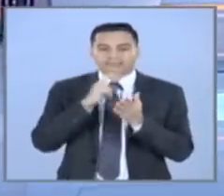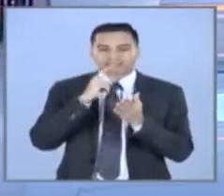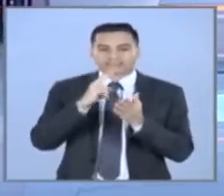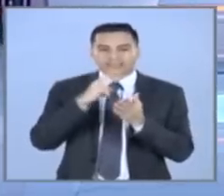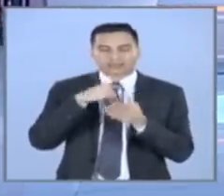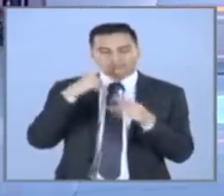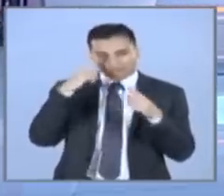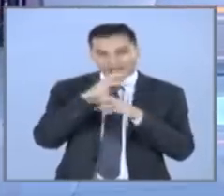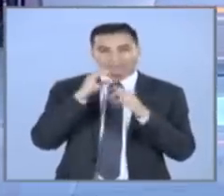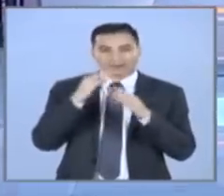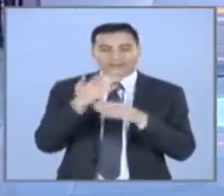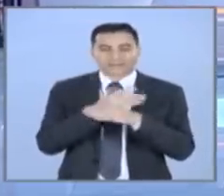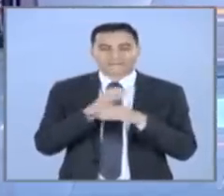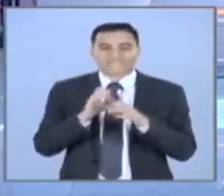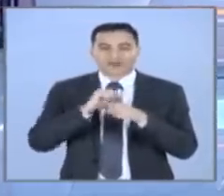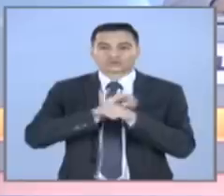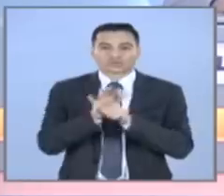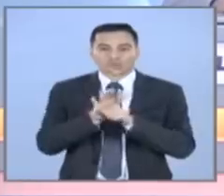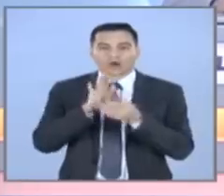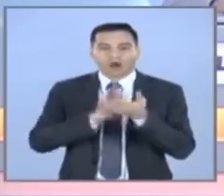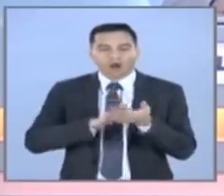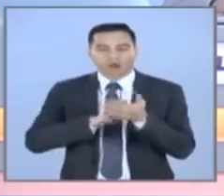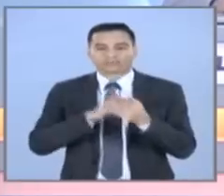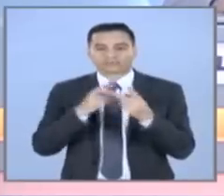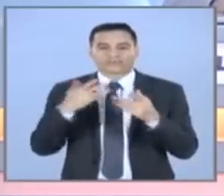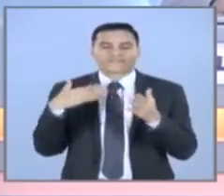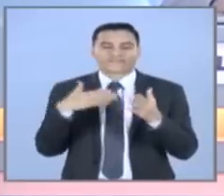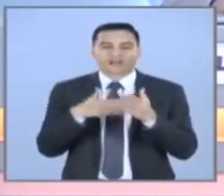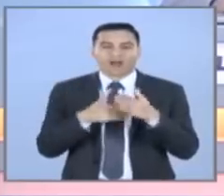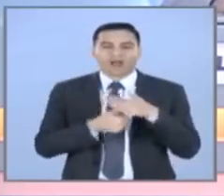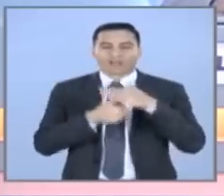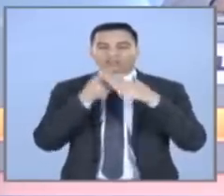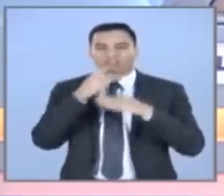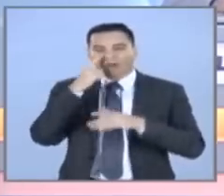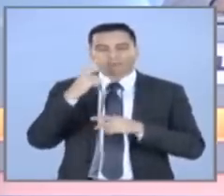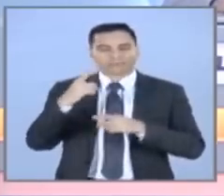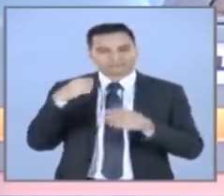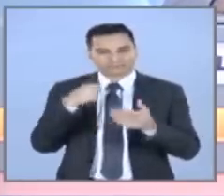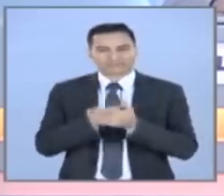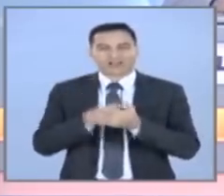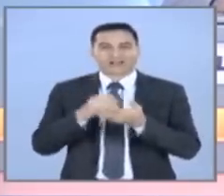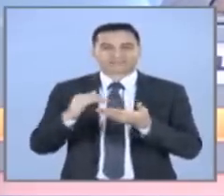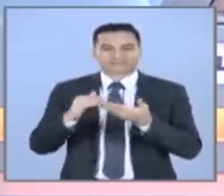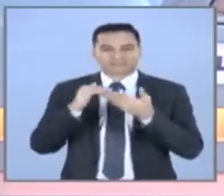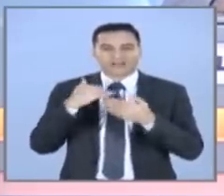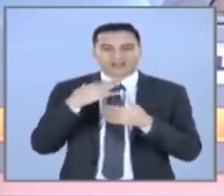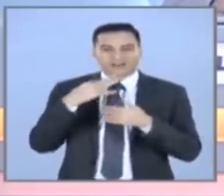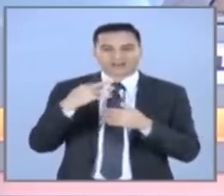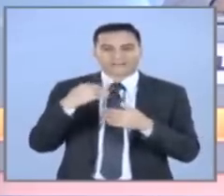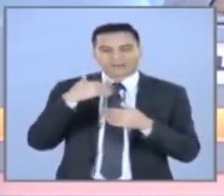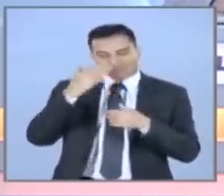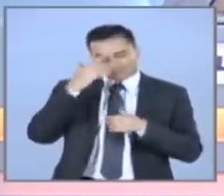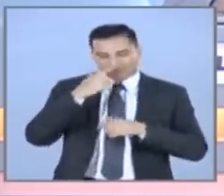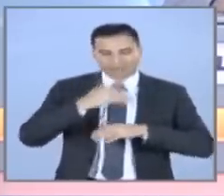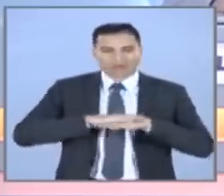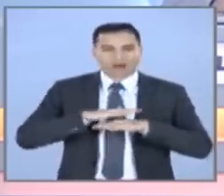جدا فكان من نتاج ذلك تقدير بصراحة نقابة الغربية لمجهودنا ورشحوني للمركز المرموق ده وأنا بعتبر